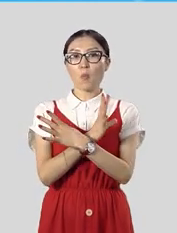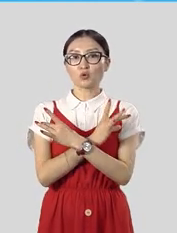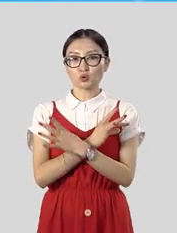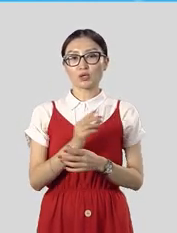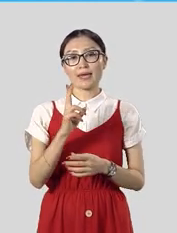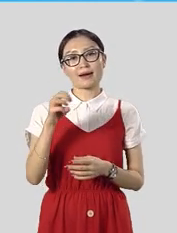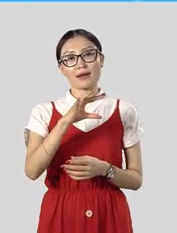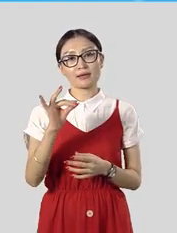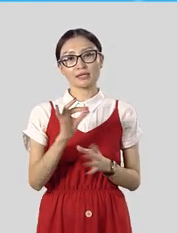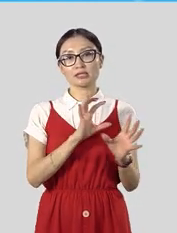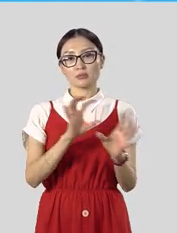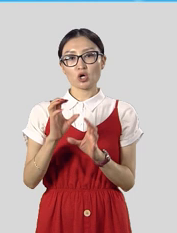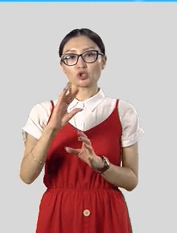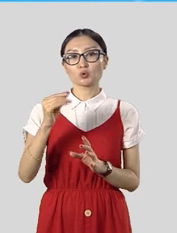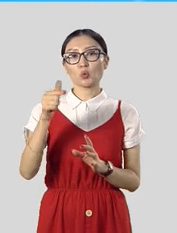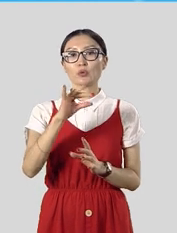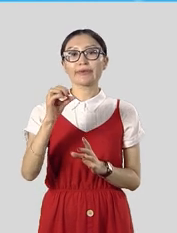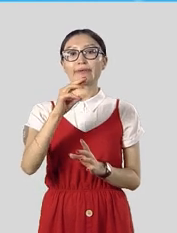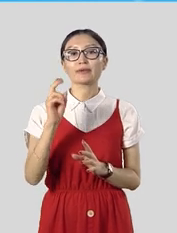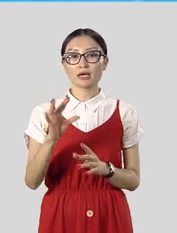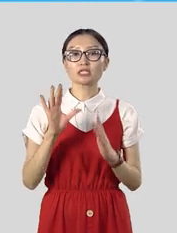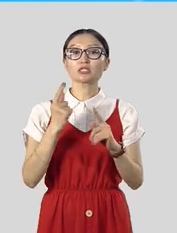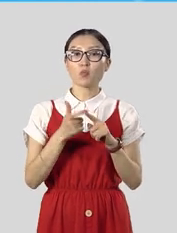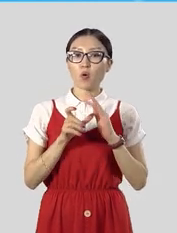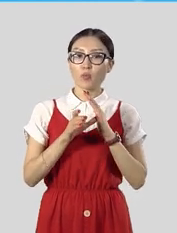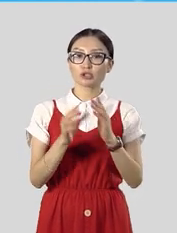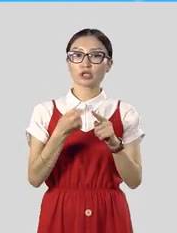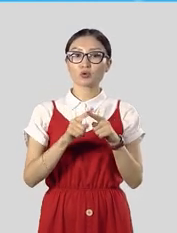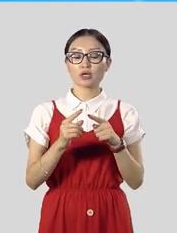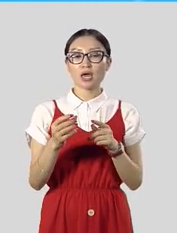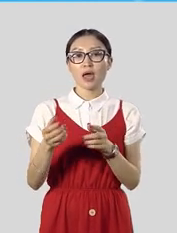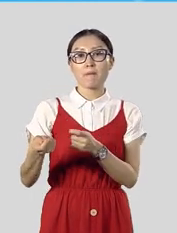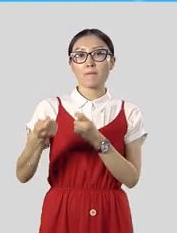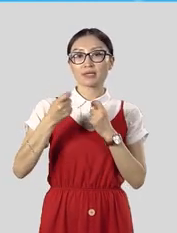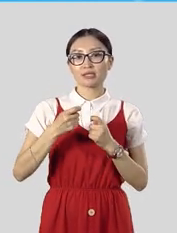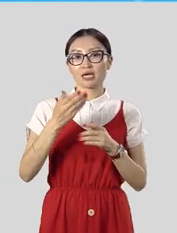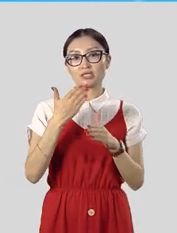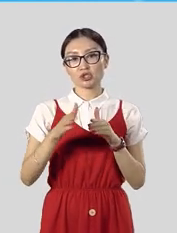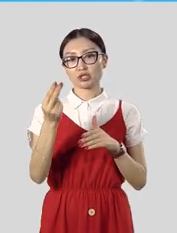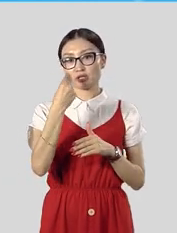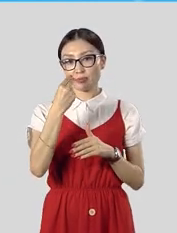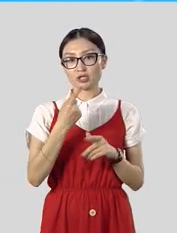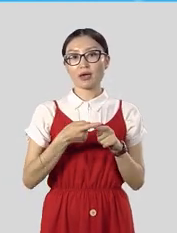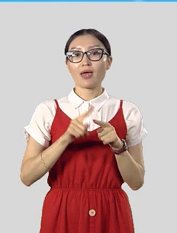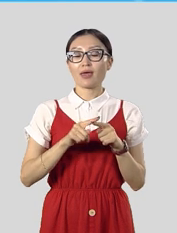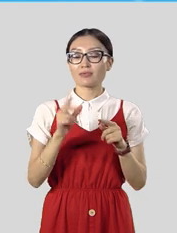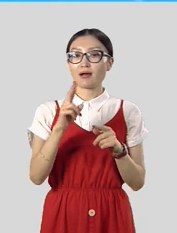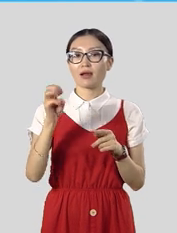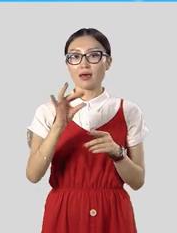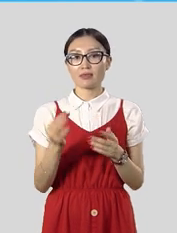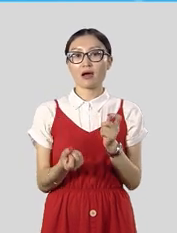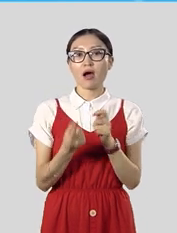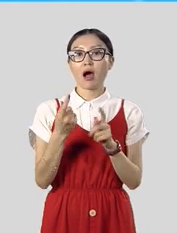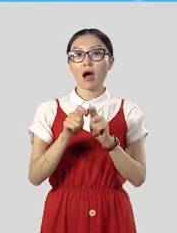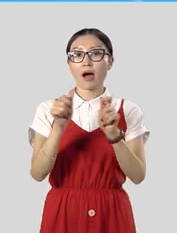Пищеварительно-мускульные клетки снабжены жгутиками, с помощью которых подгоняются частицы пищи. У этих клеток